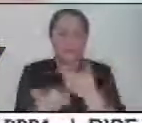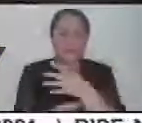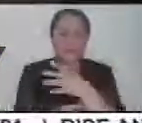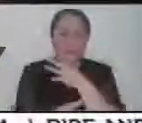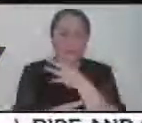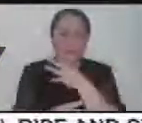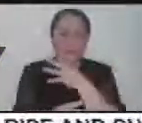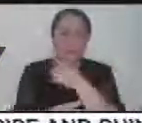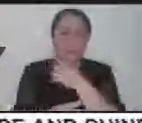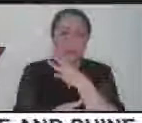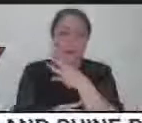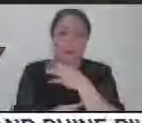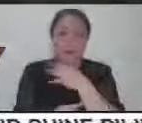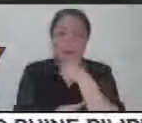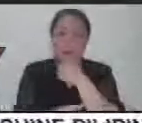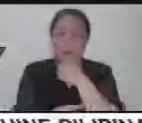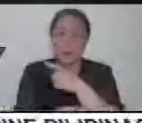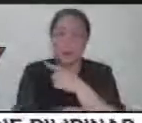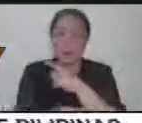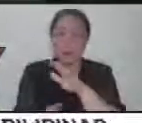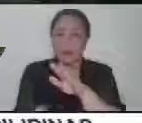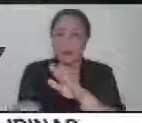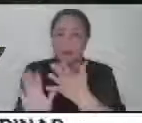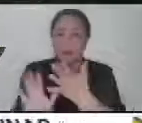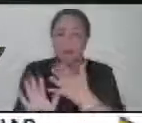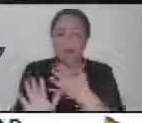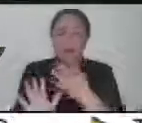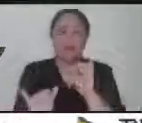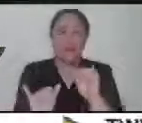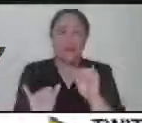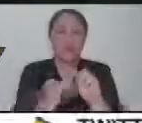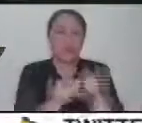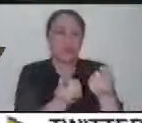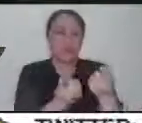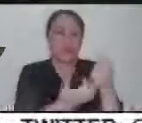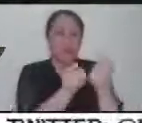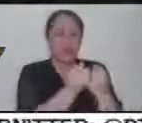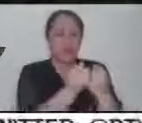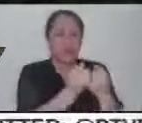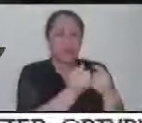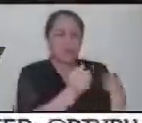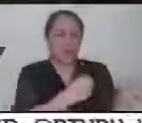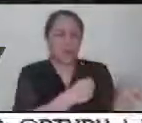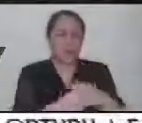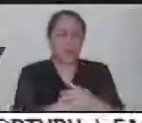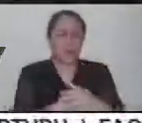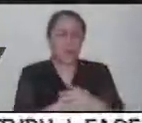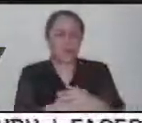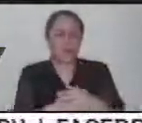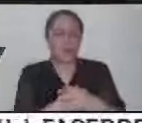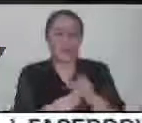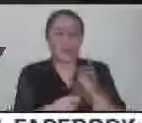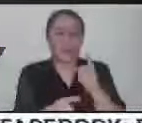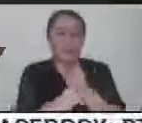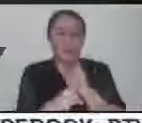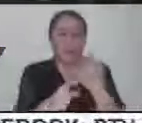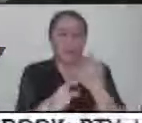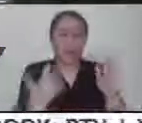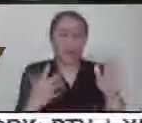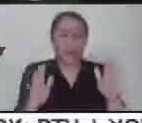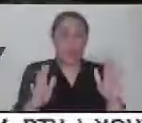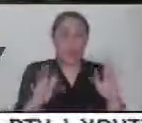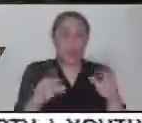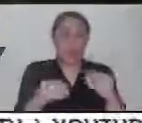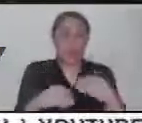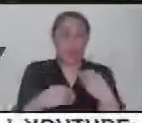Montalban, Rizal, kung saan sinagot ng bus company ang gastos para dito. Isang linggong ibuburol ang kanyang abo at pag-uusapan